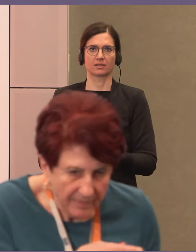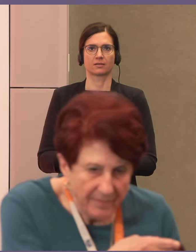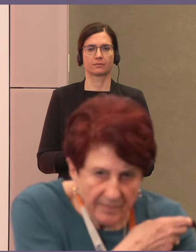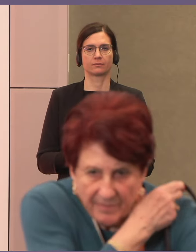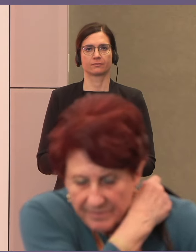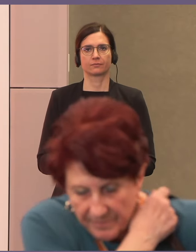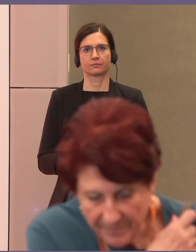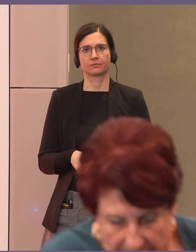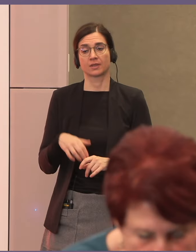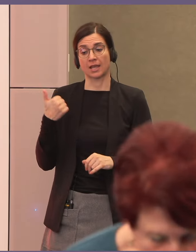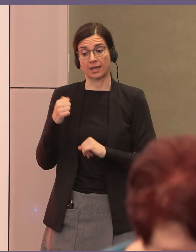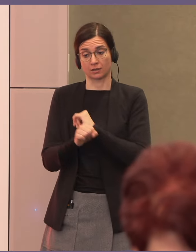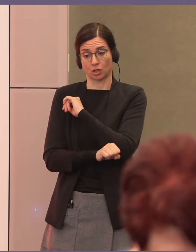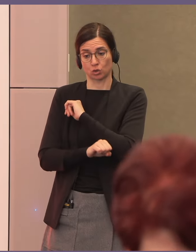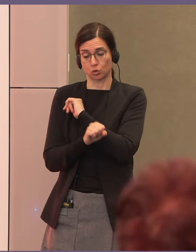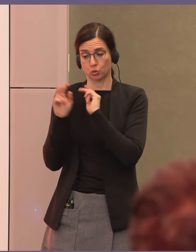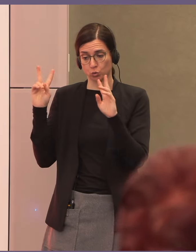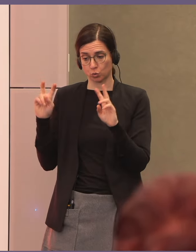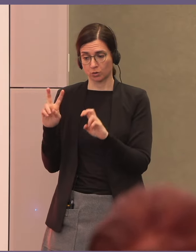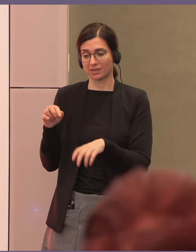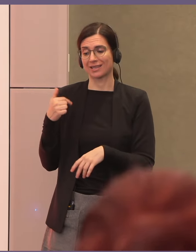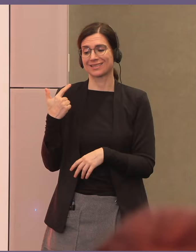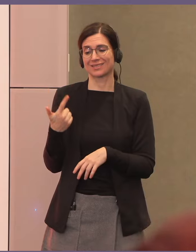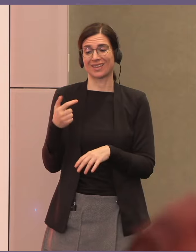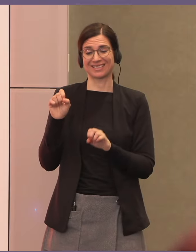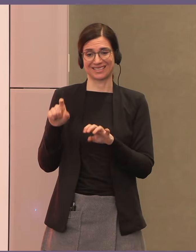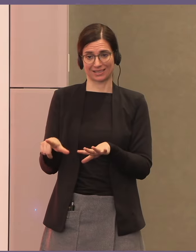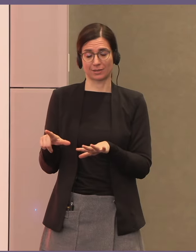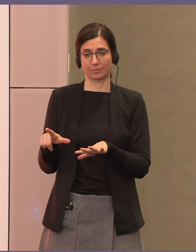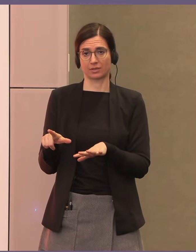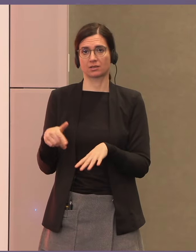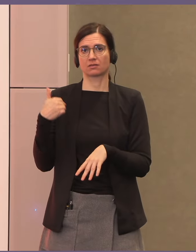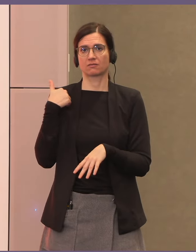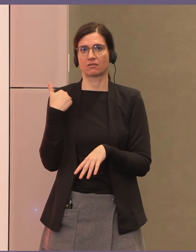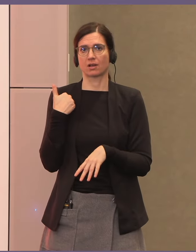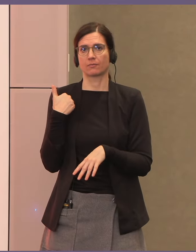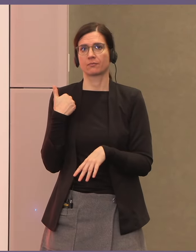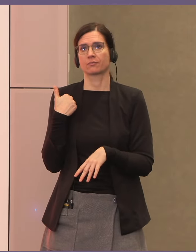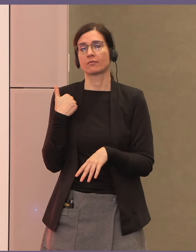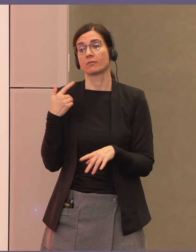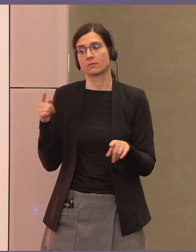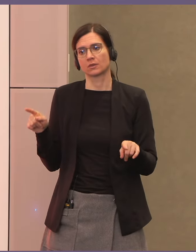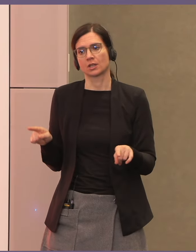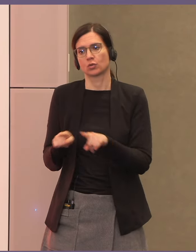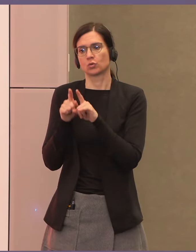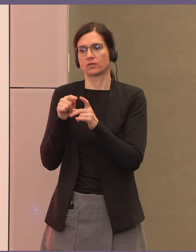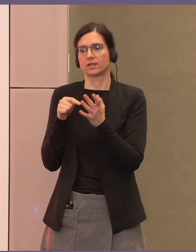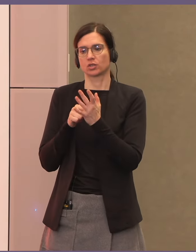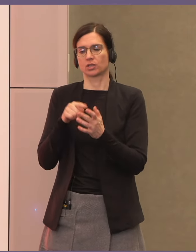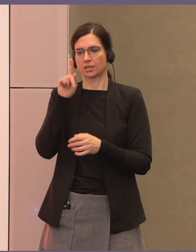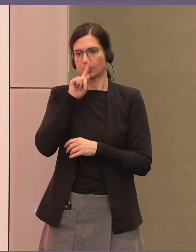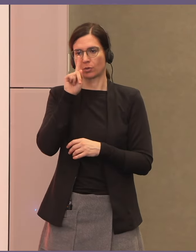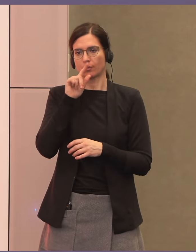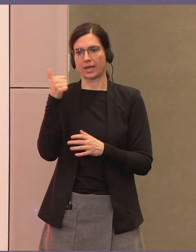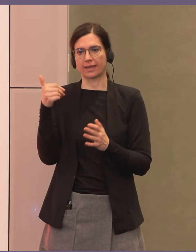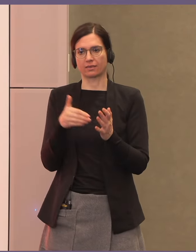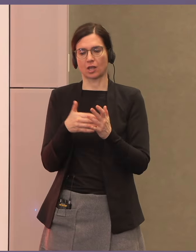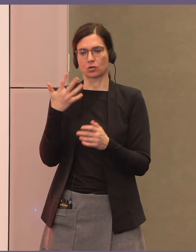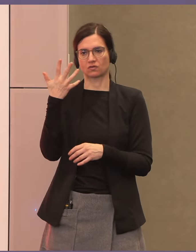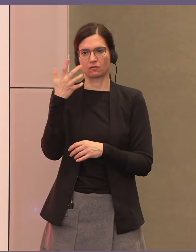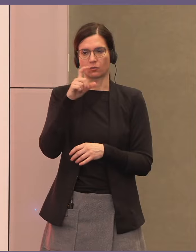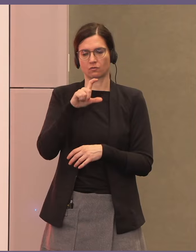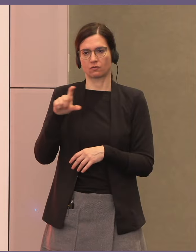Einer Studie vom Jahr 2017 zufolge, die auf eine Zufallsstichprobe mit knapp 1500